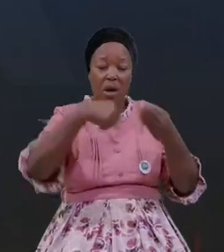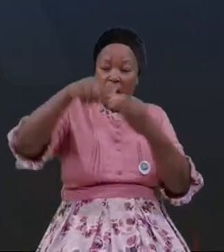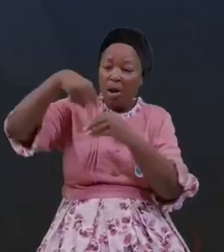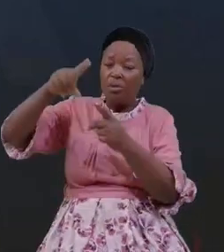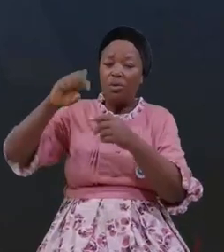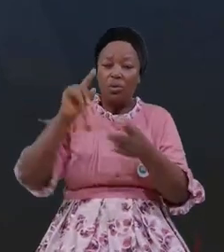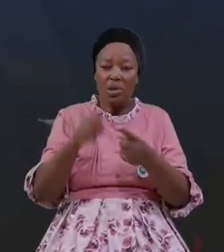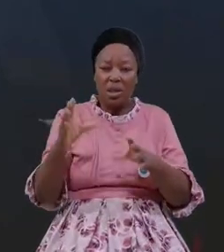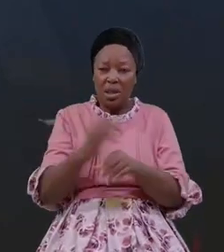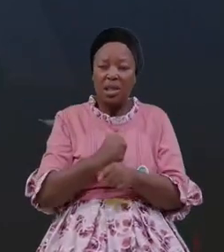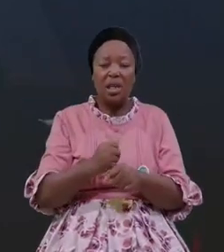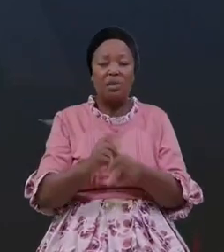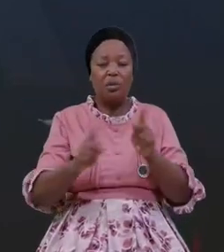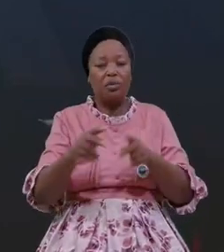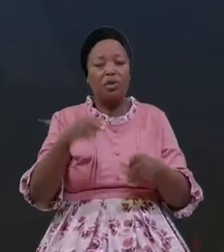est